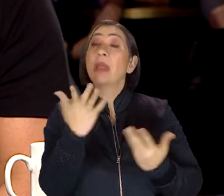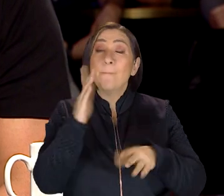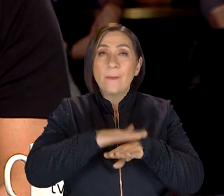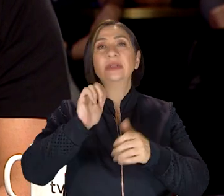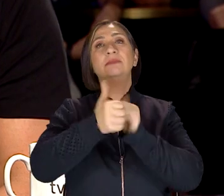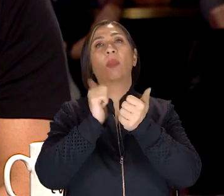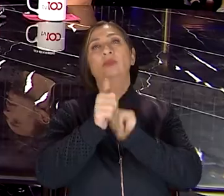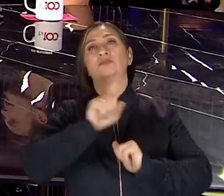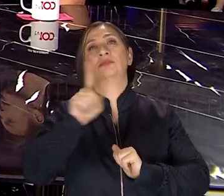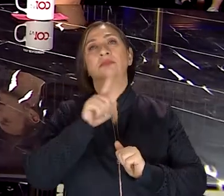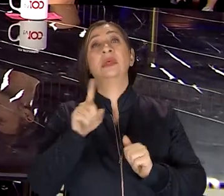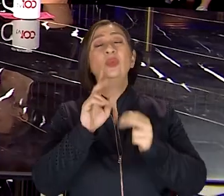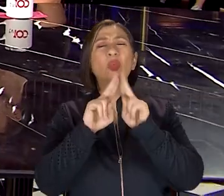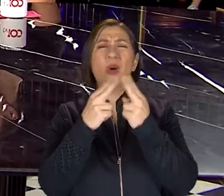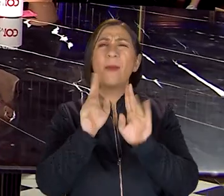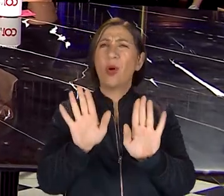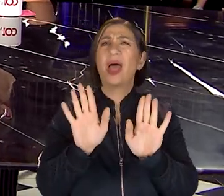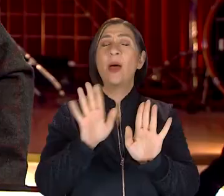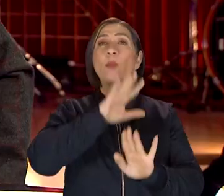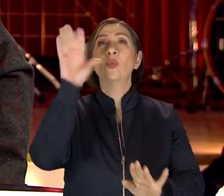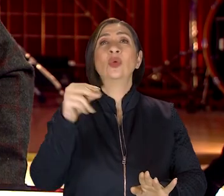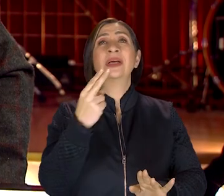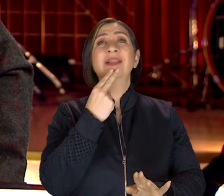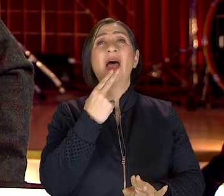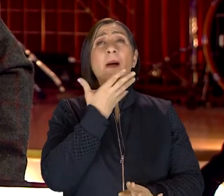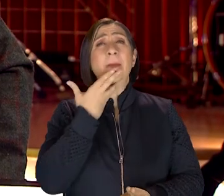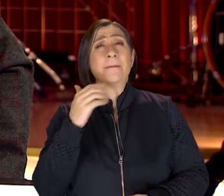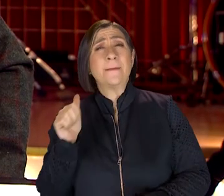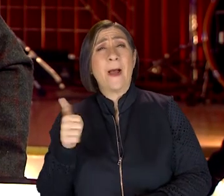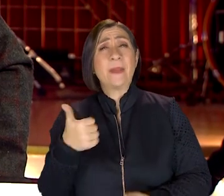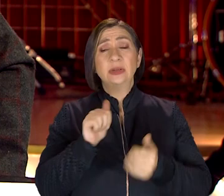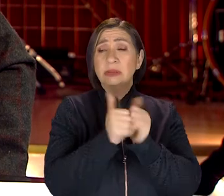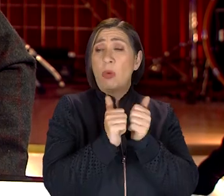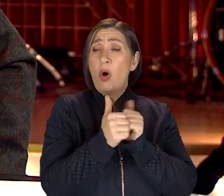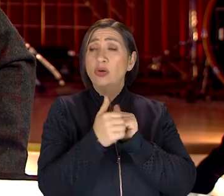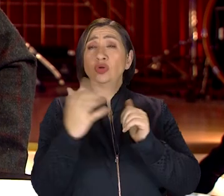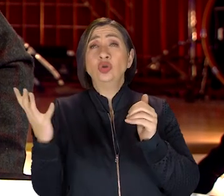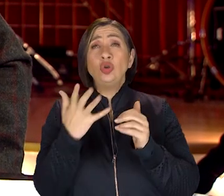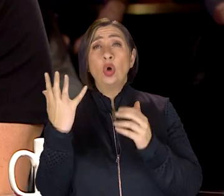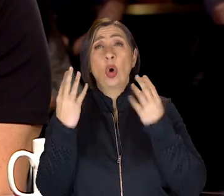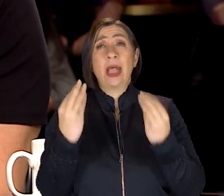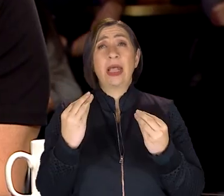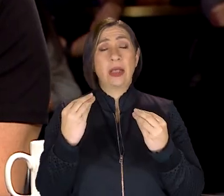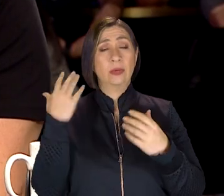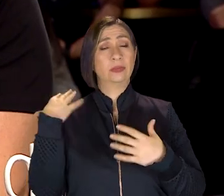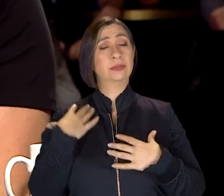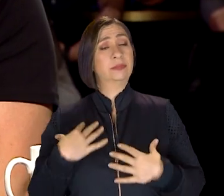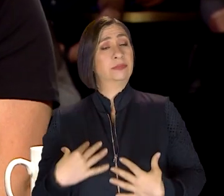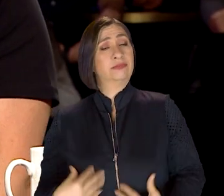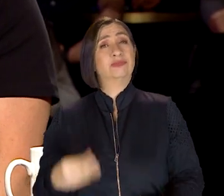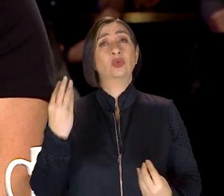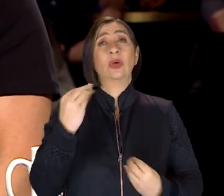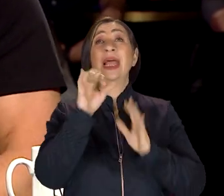yapacağız. Yani. Bir de dünya öyle oldu. Mesela bütün kadınlar çok güzel ve çok sporcu ve çok iyi ve postürleri çok